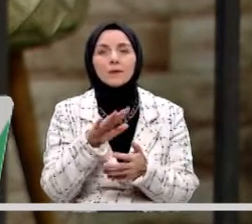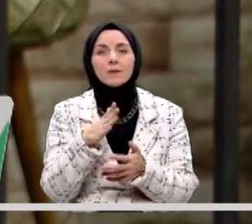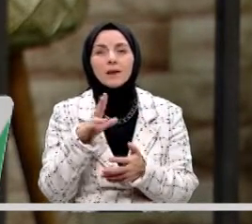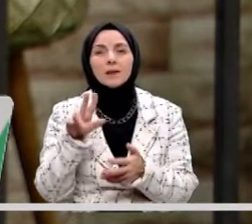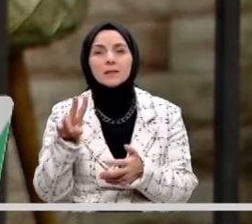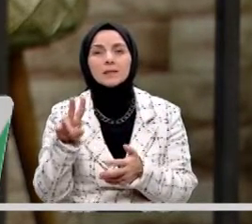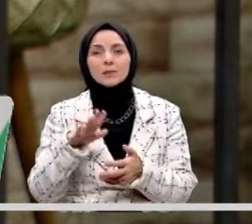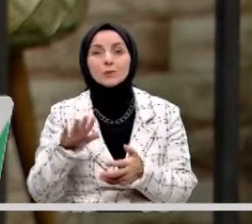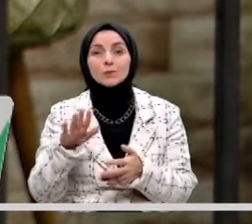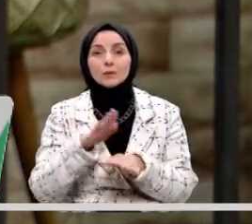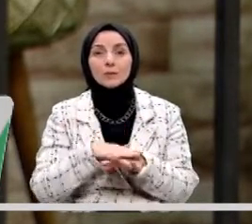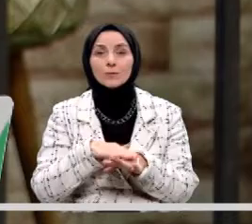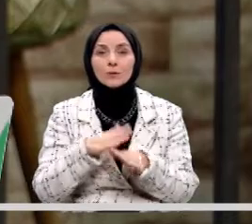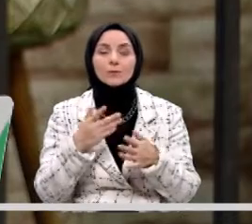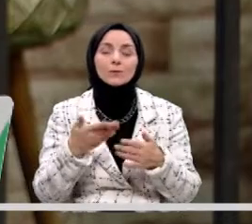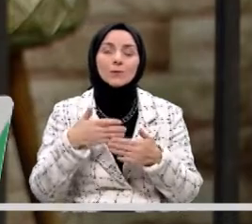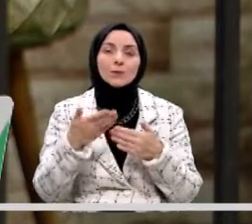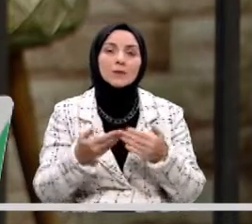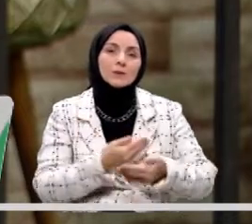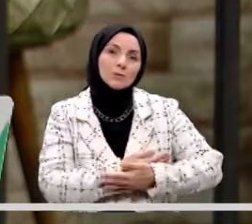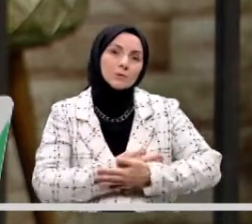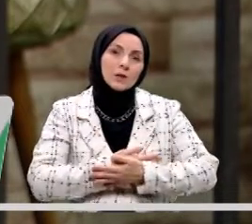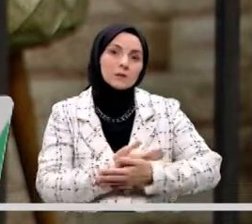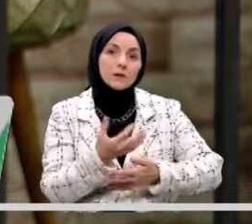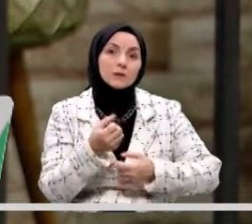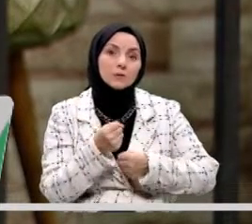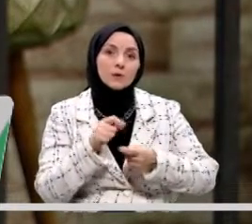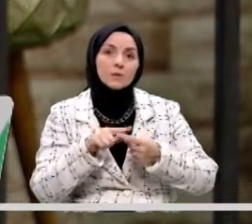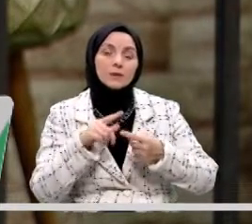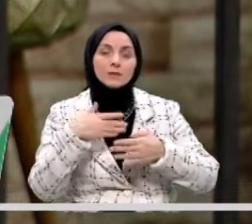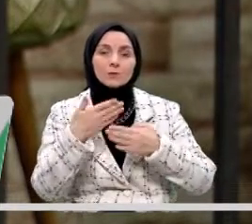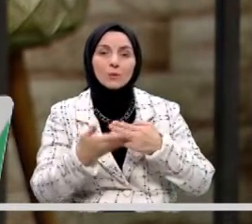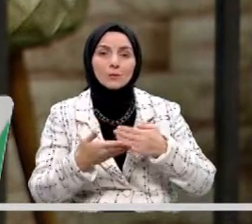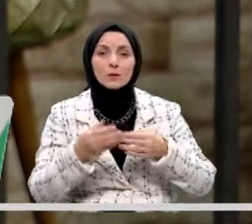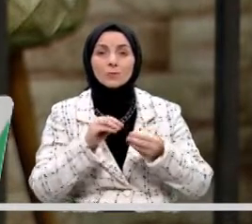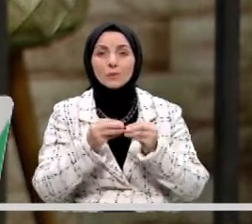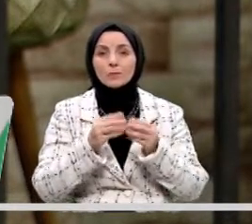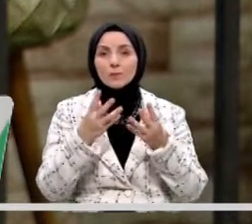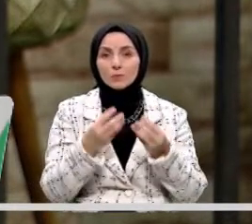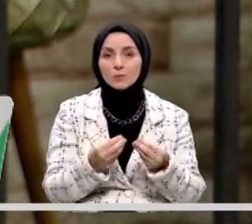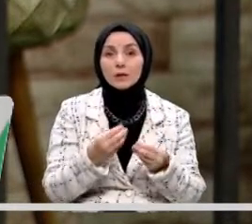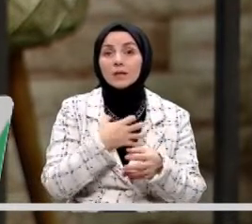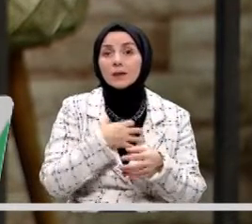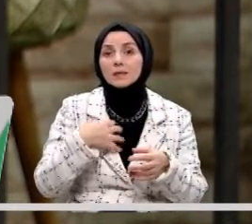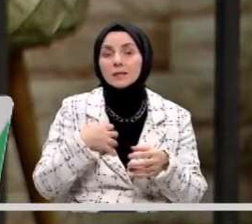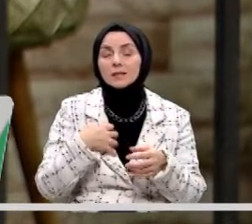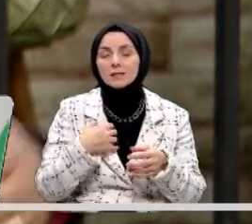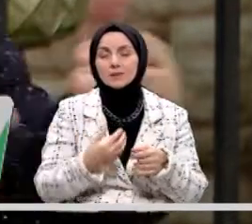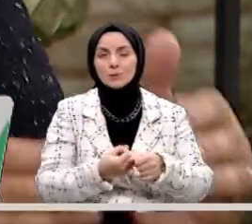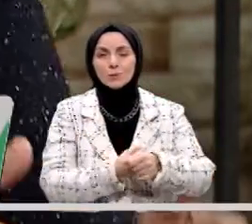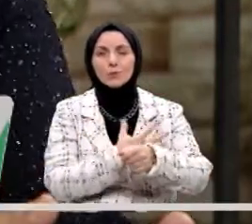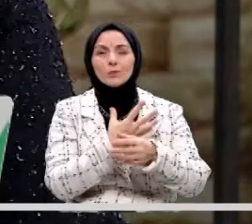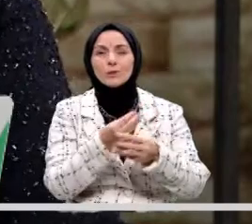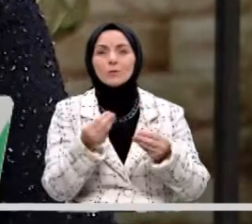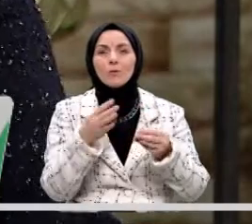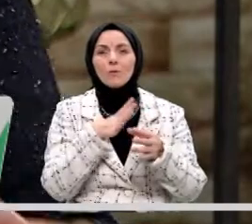şimdi ben doymayayım mı ona diye kucağında sonra da sorunlar çıkacak ama yapacağımız bir şey olmuyor çünkü annelerin duyguları daha baskın oluyor şimdi